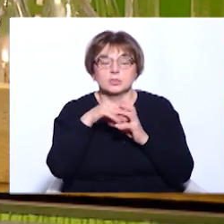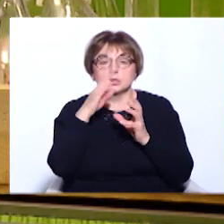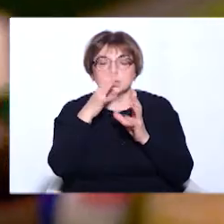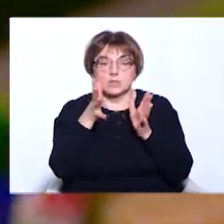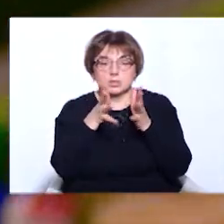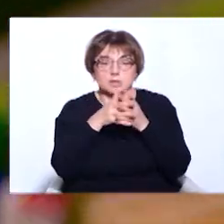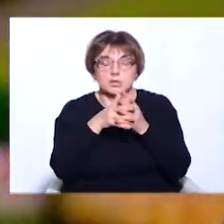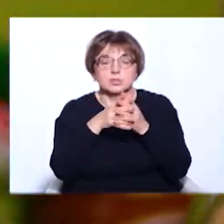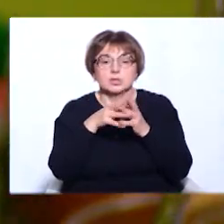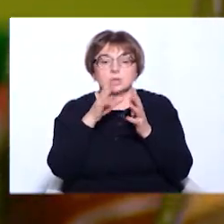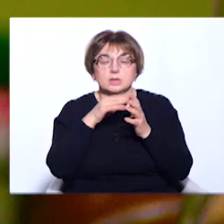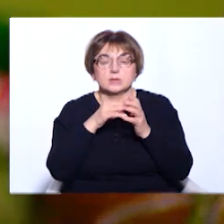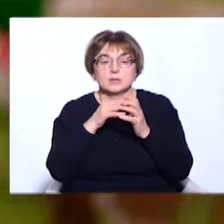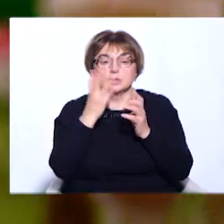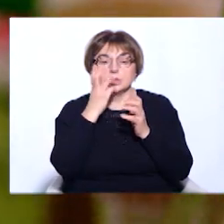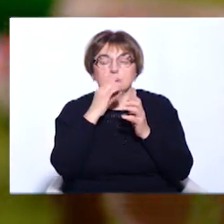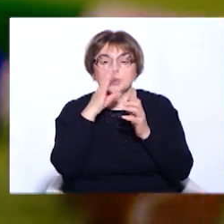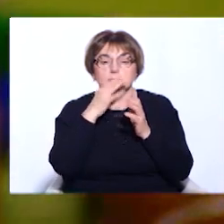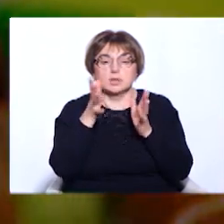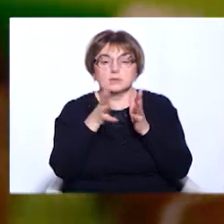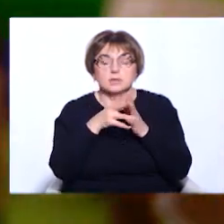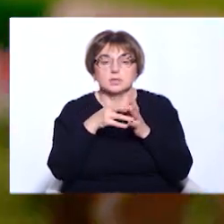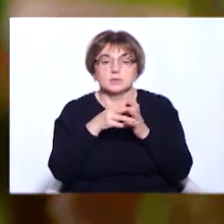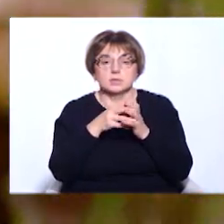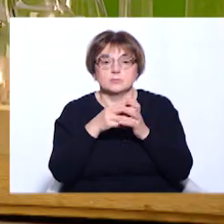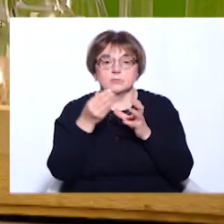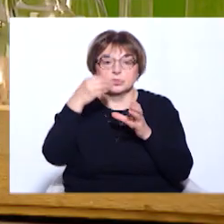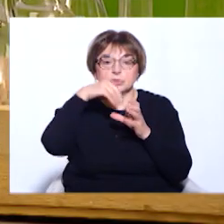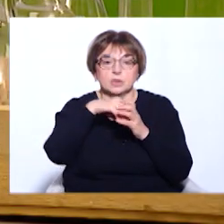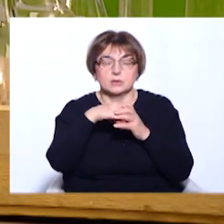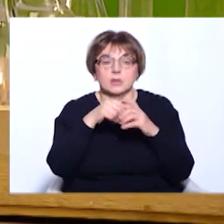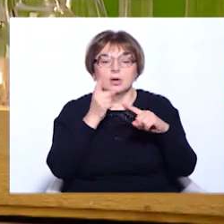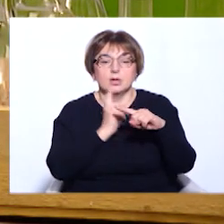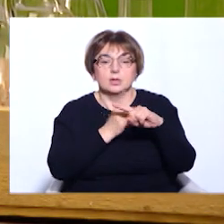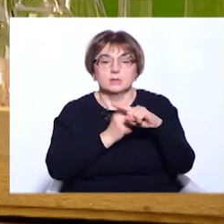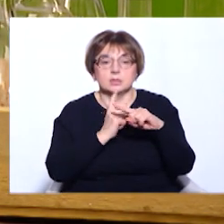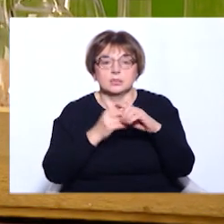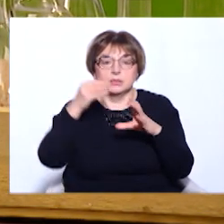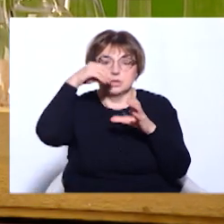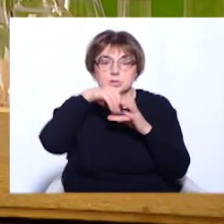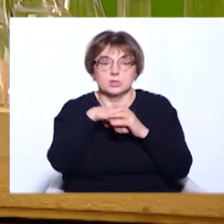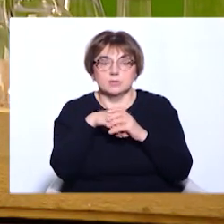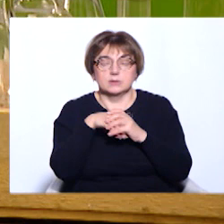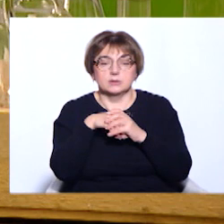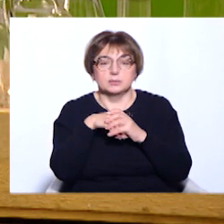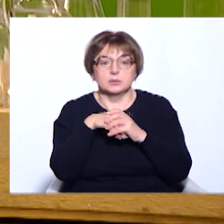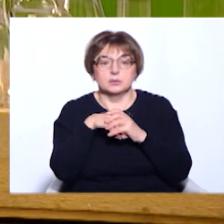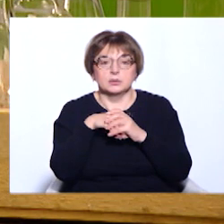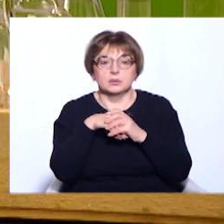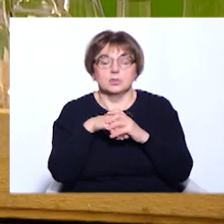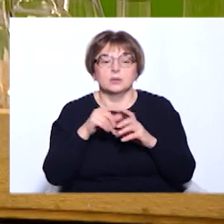წყალხსნარში, უფრო სწორედ შაბიამის წყალხსნარში, მოვათავსებთ მეტალს, რკინას,